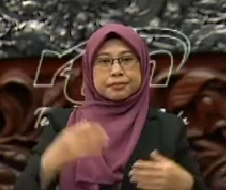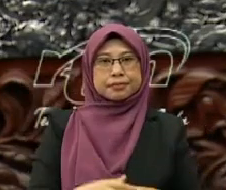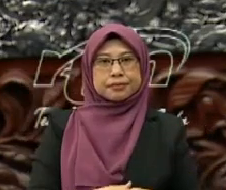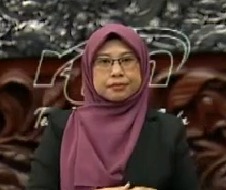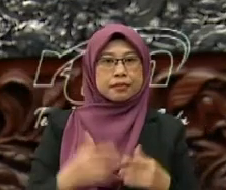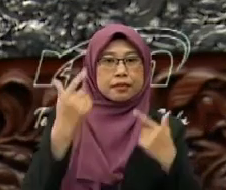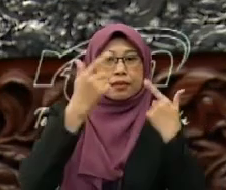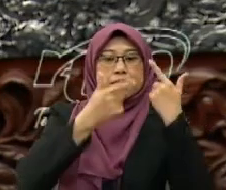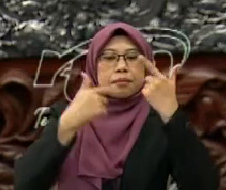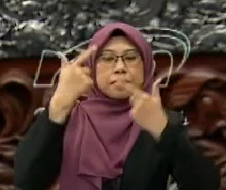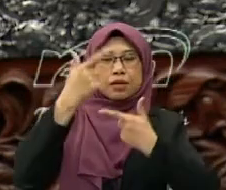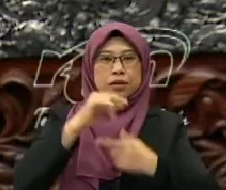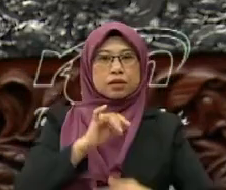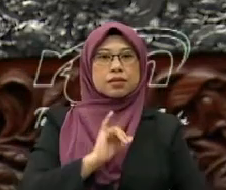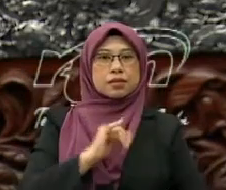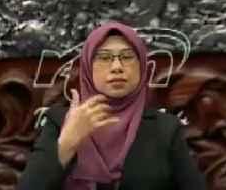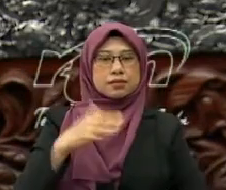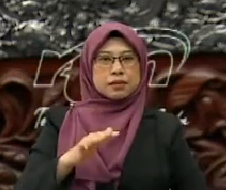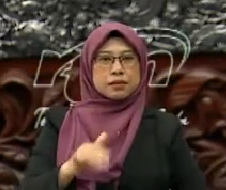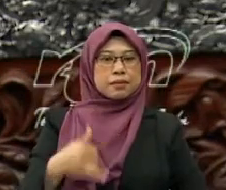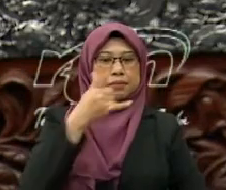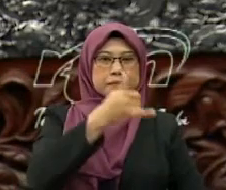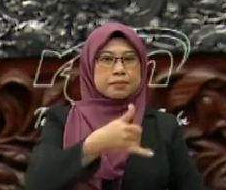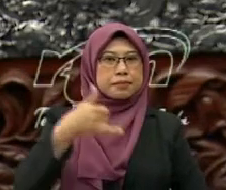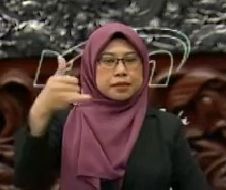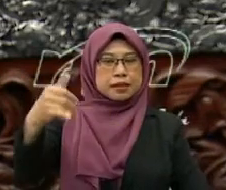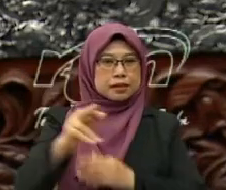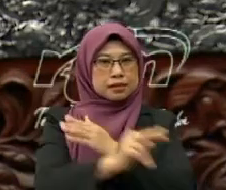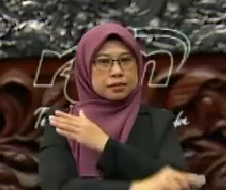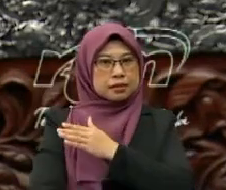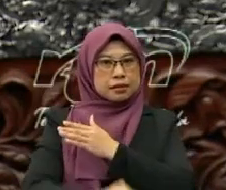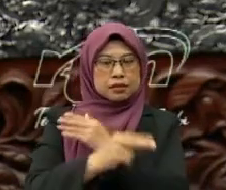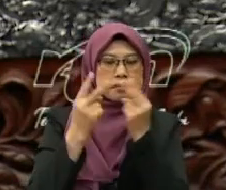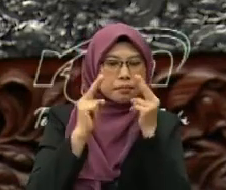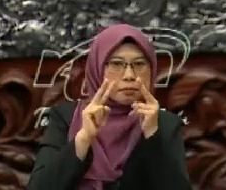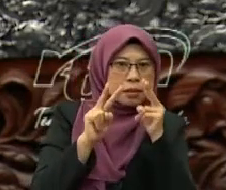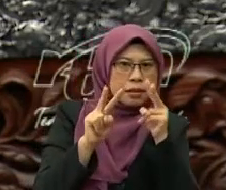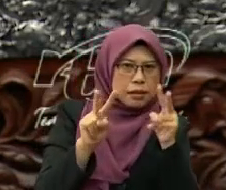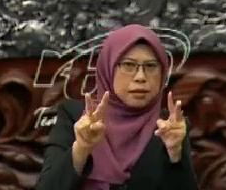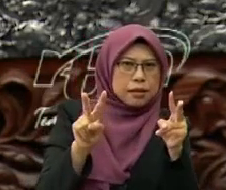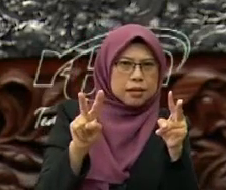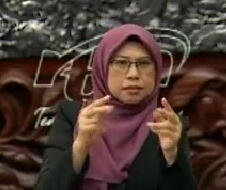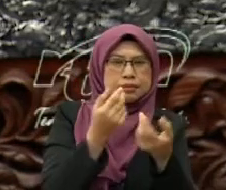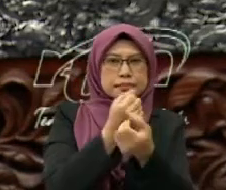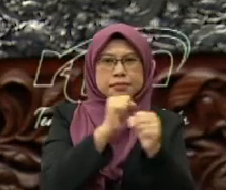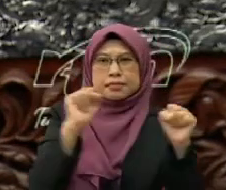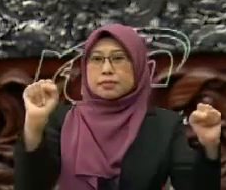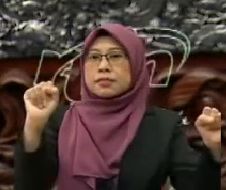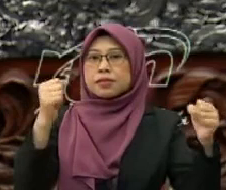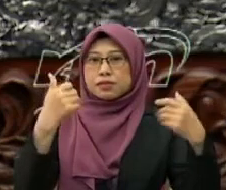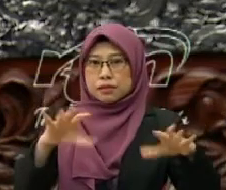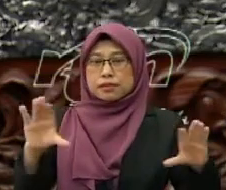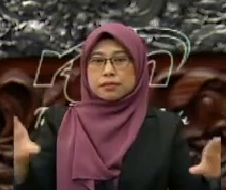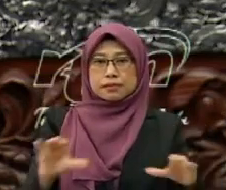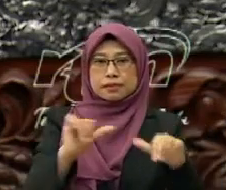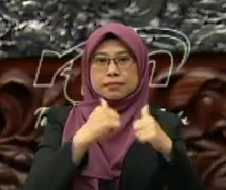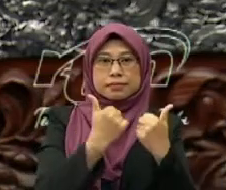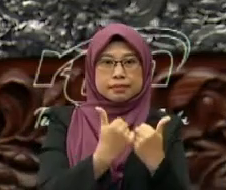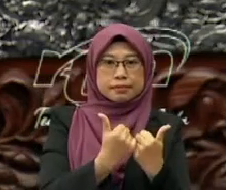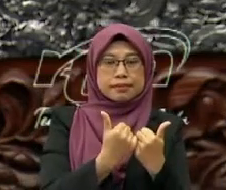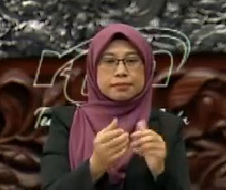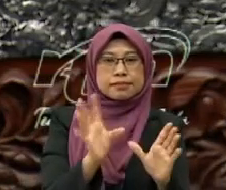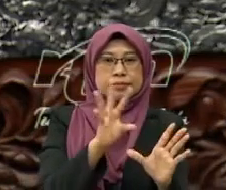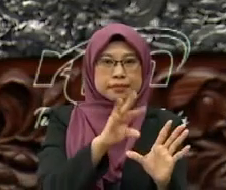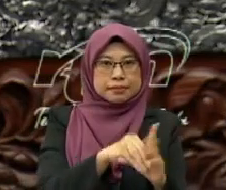turun Padang saya telepon turun kepada bapak negeri bagi melihat sekali lebih dekat tentang persiapan Yang telepon dibuat oleh agency